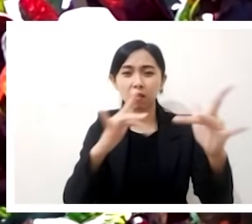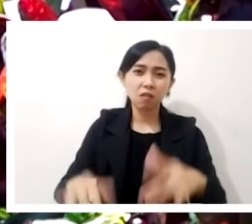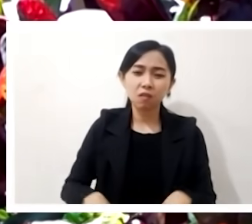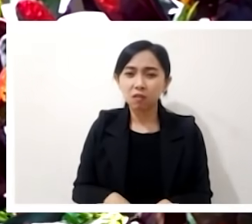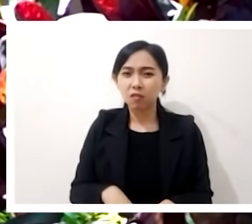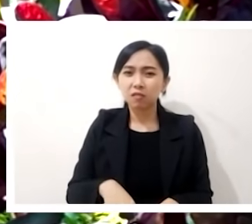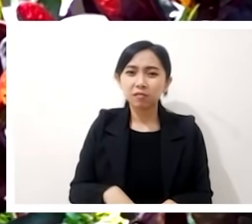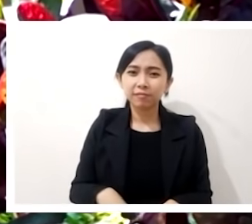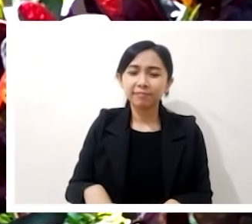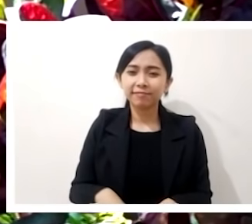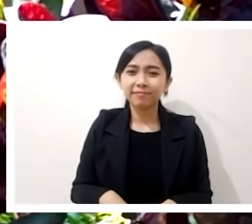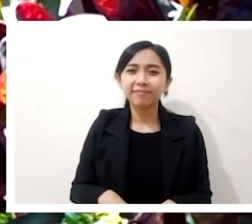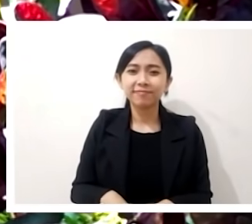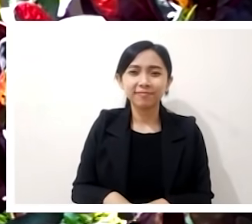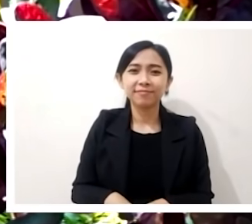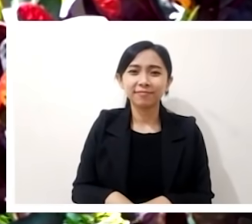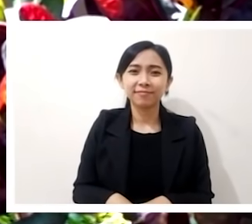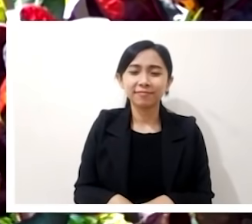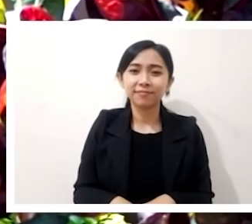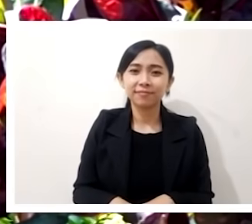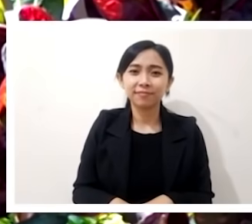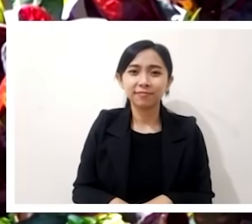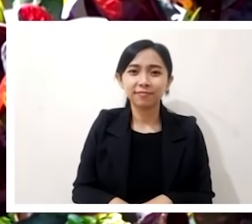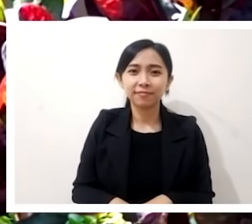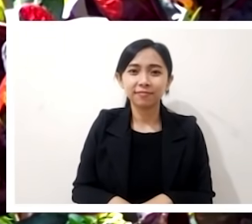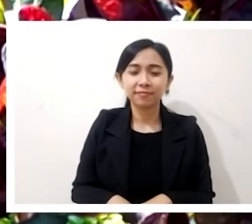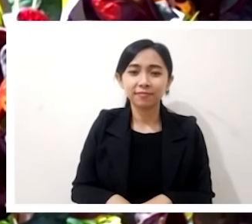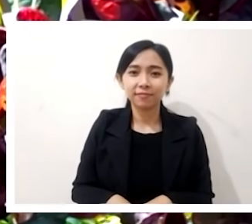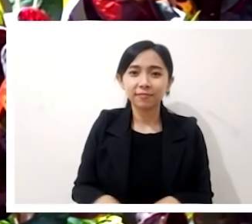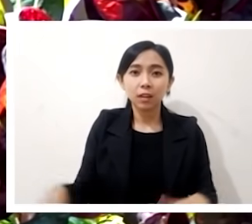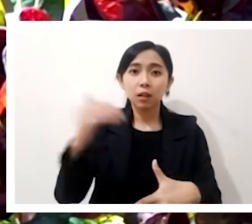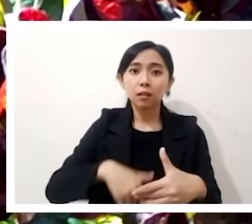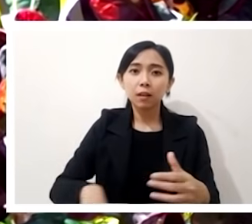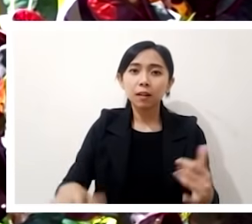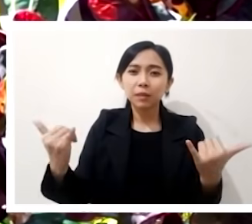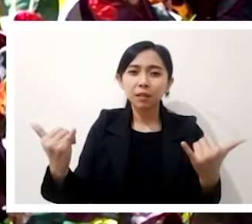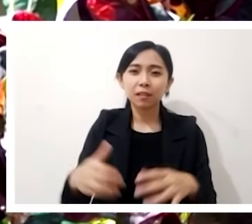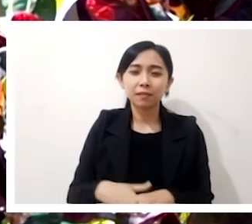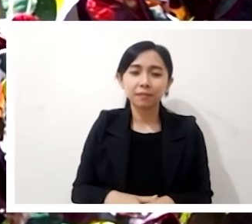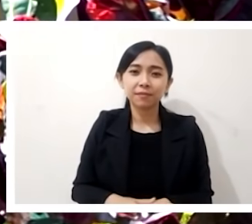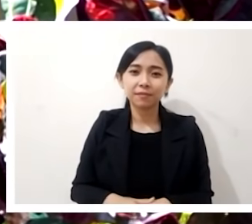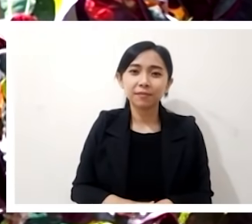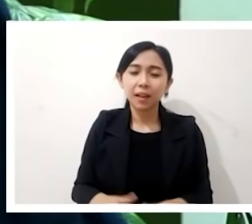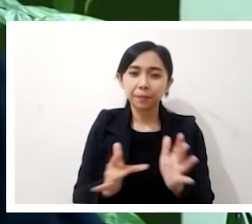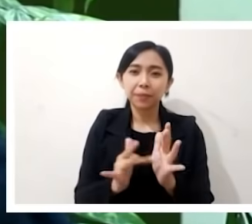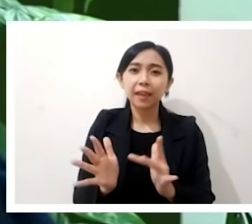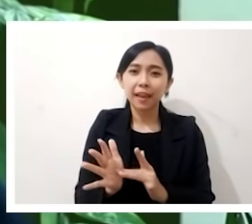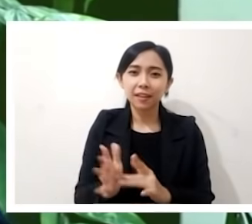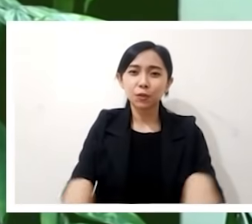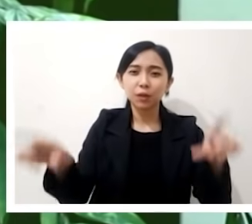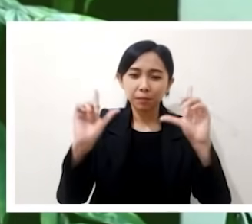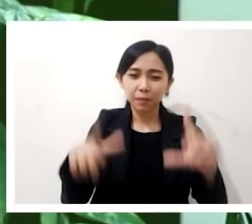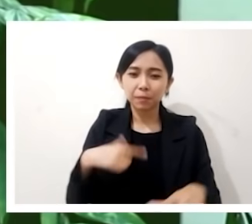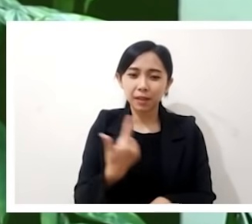saya, dan seterusnya dan sebagainya. Dalam konteks itu, Kristus memberi kita